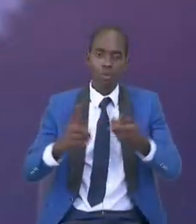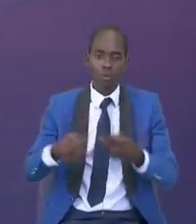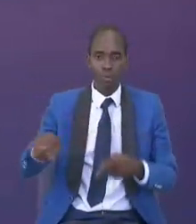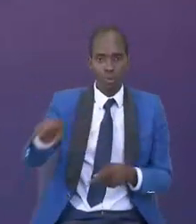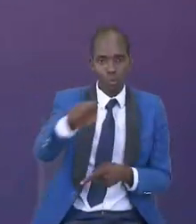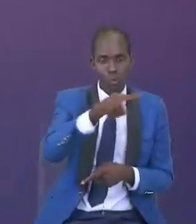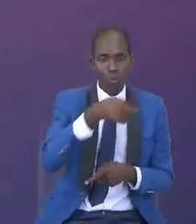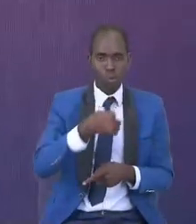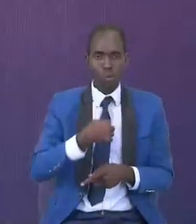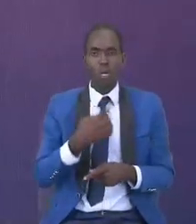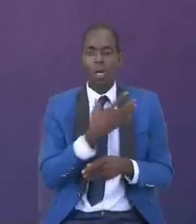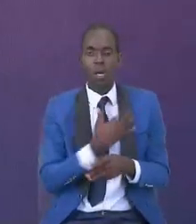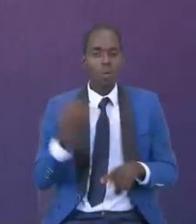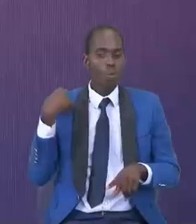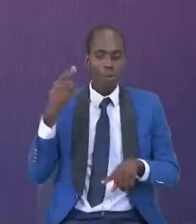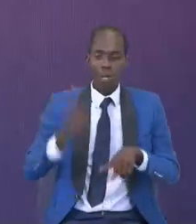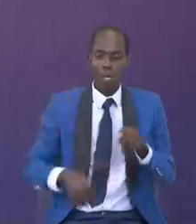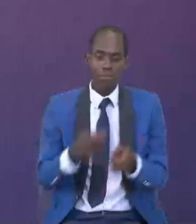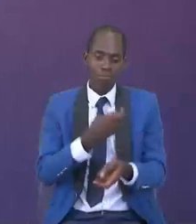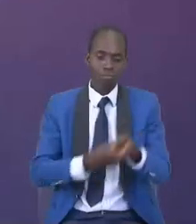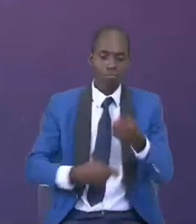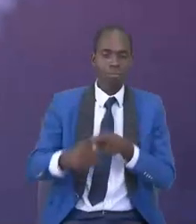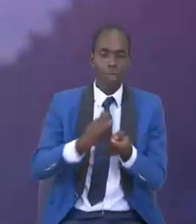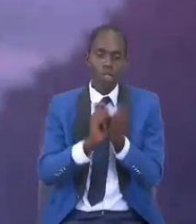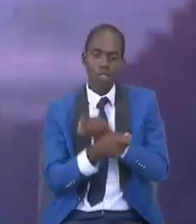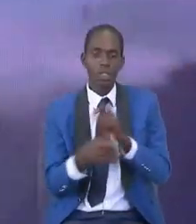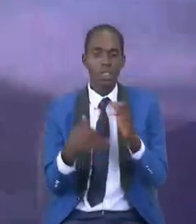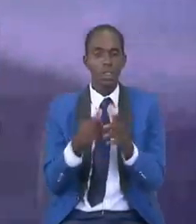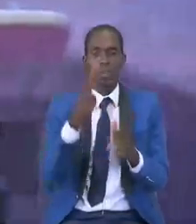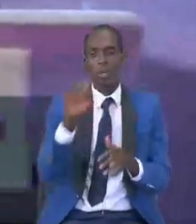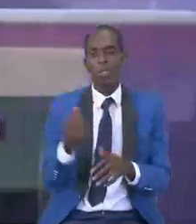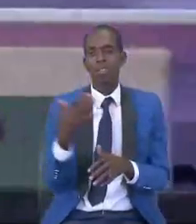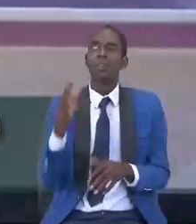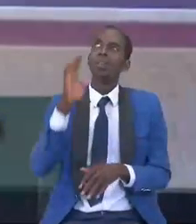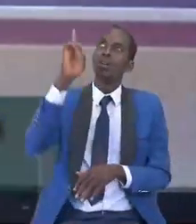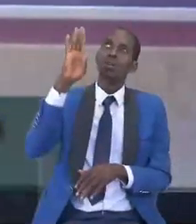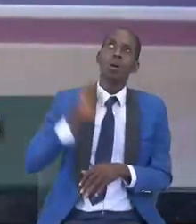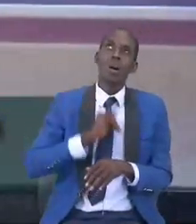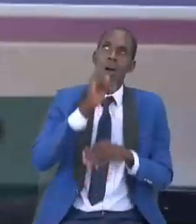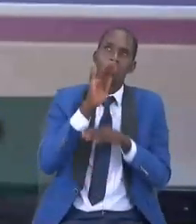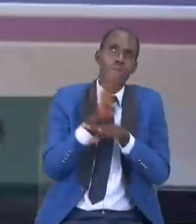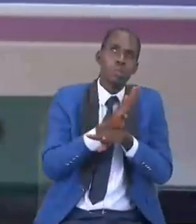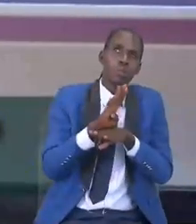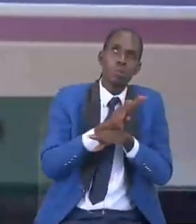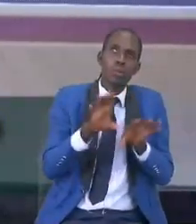nous a été donnée et nous ne pouvons pas la remplacer par autre chose. Ah, je